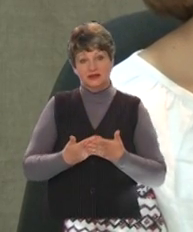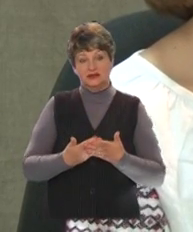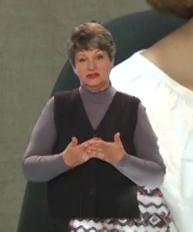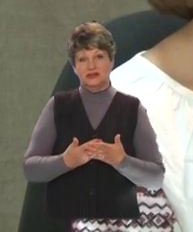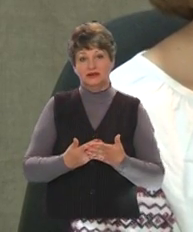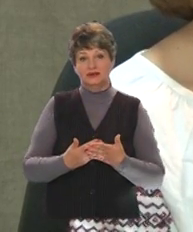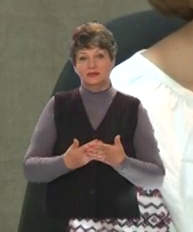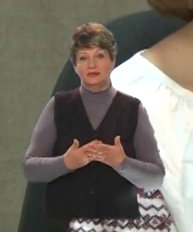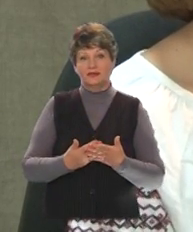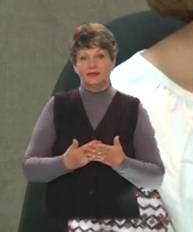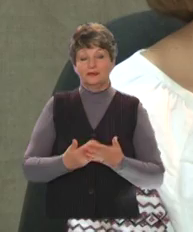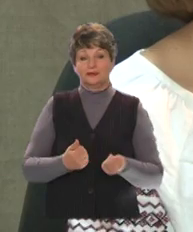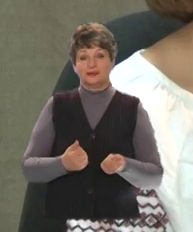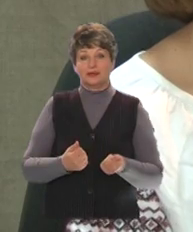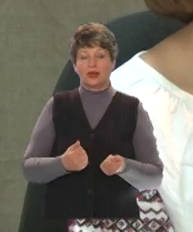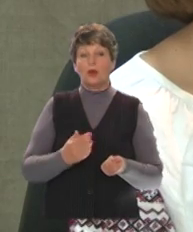навіть ту ж саму